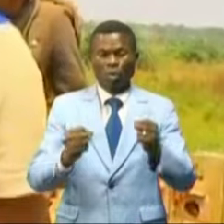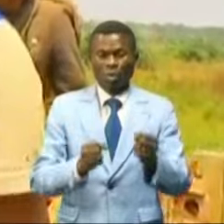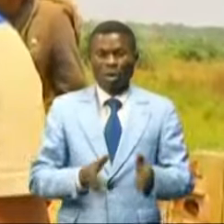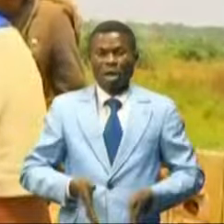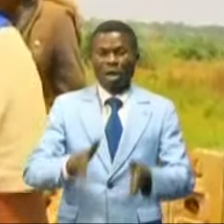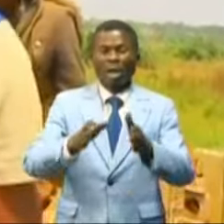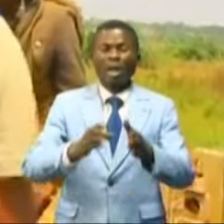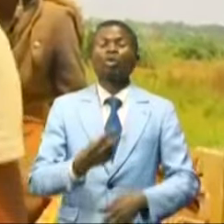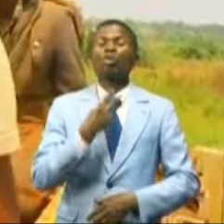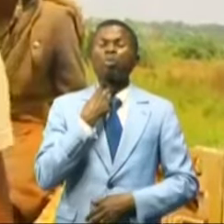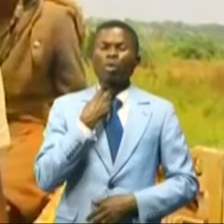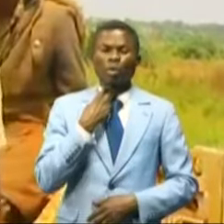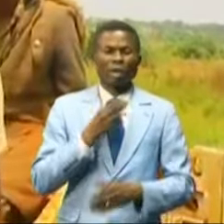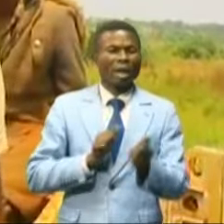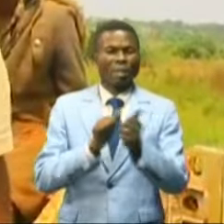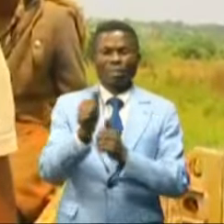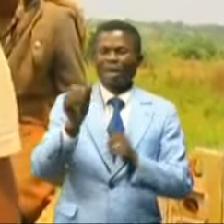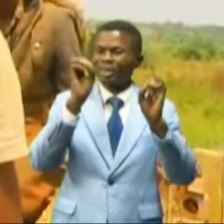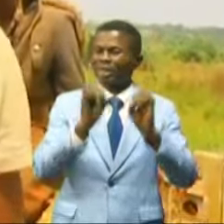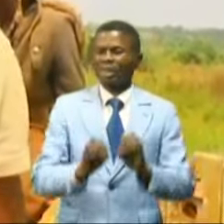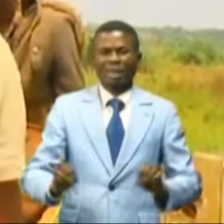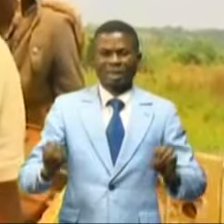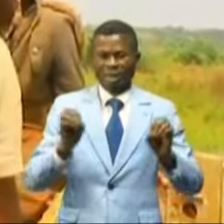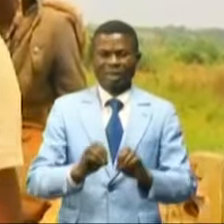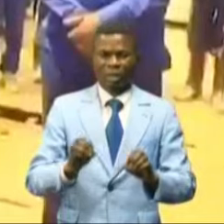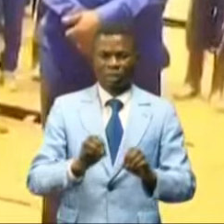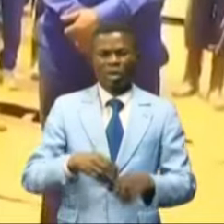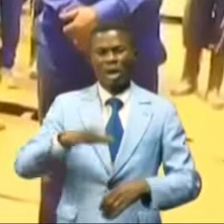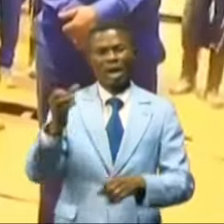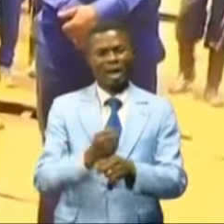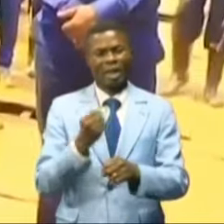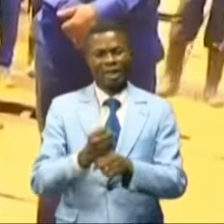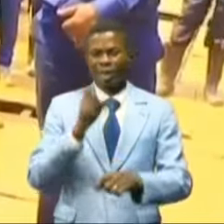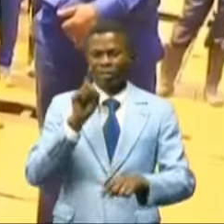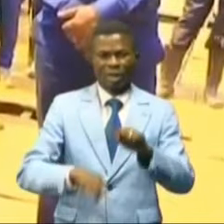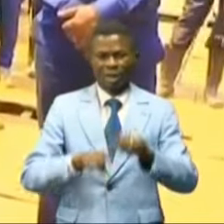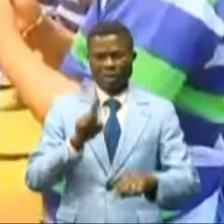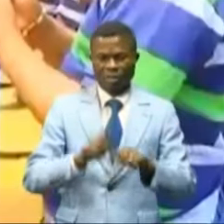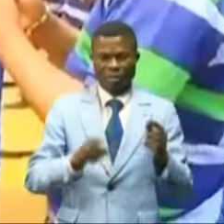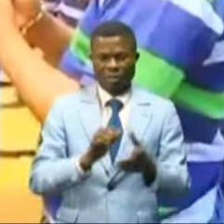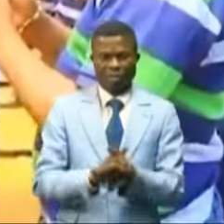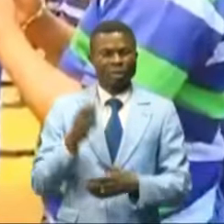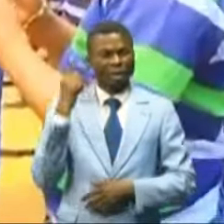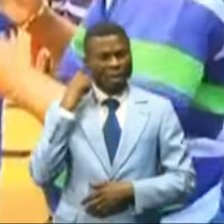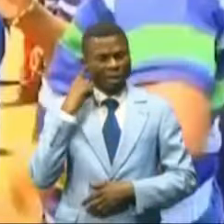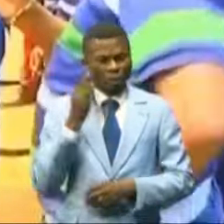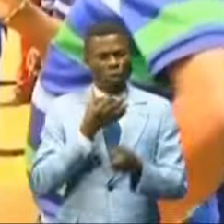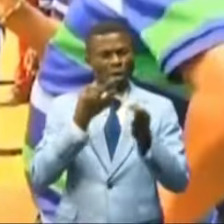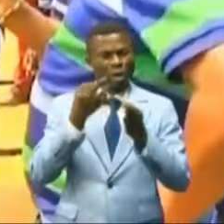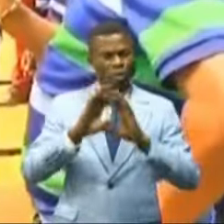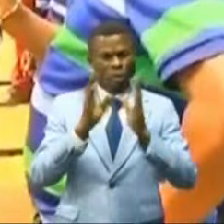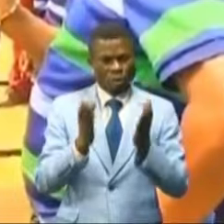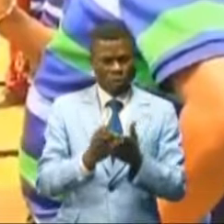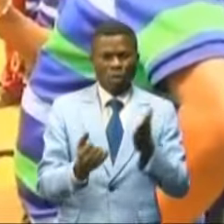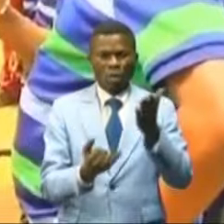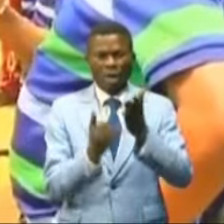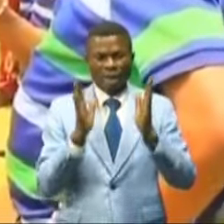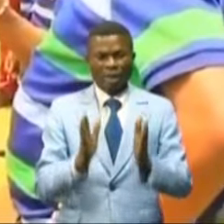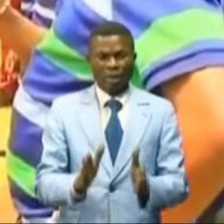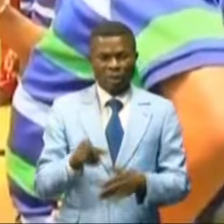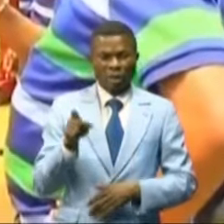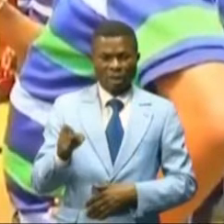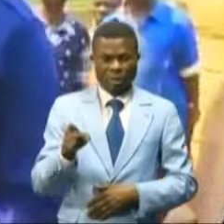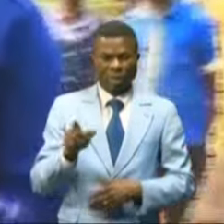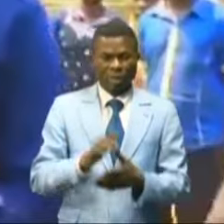sera bloquée et fermée et rien ne pourra aller de l'avant. Après avoir suivi religieusement les explications des ingénieurs de l'Office des